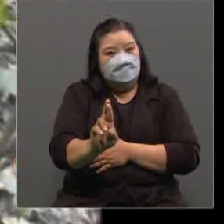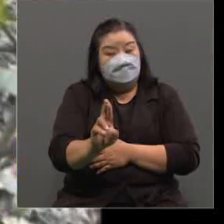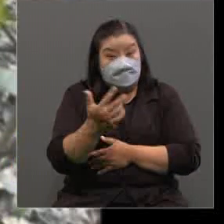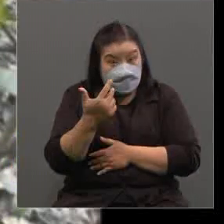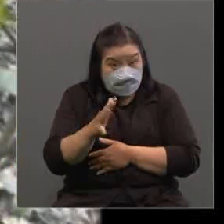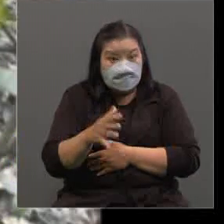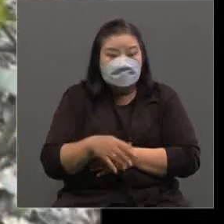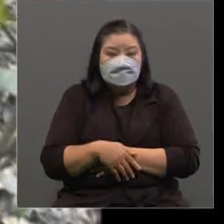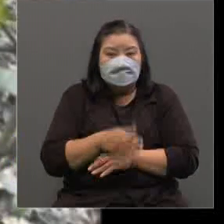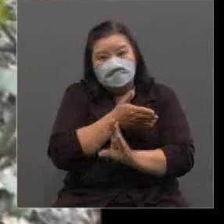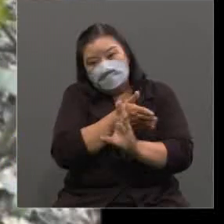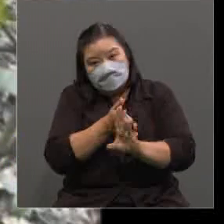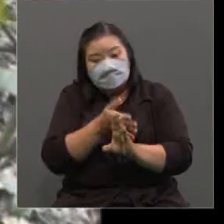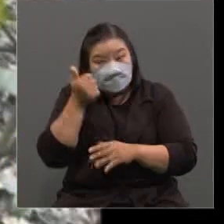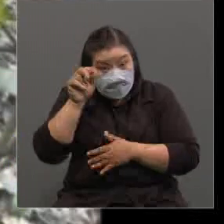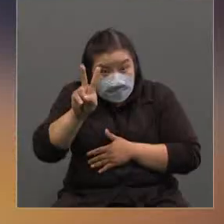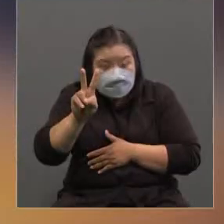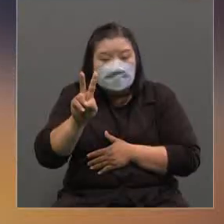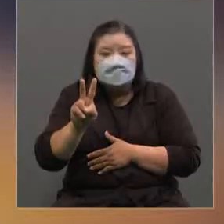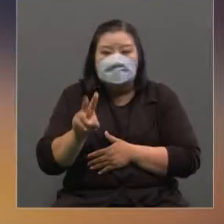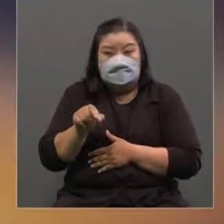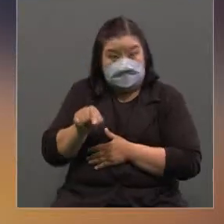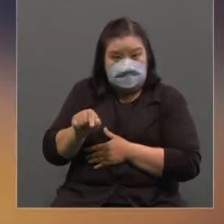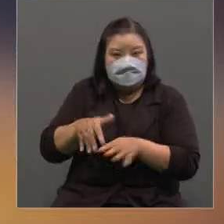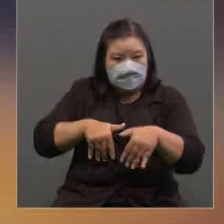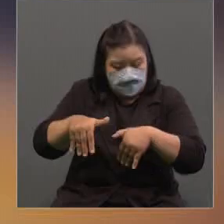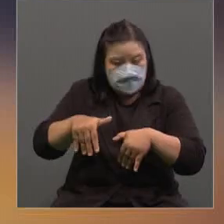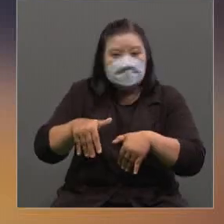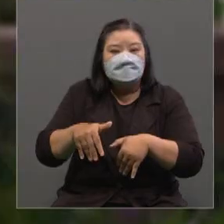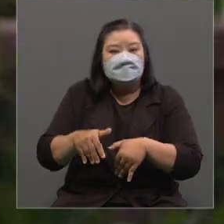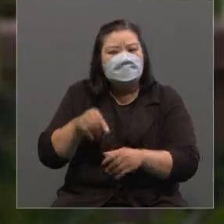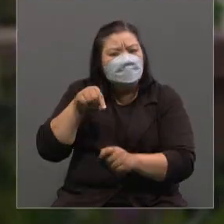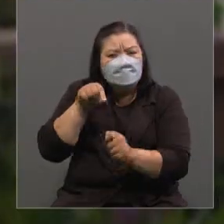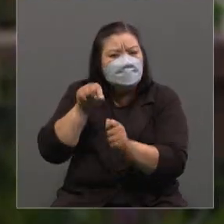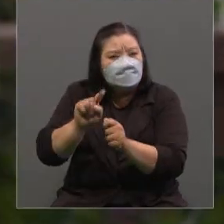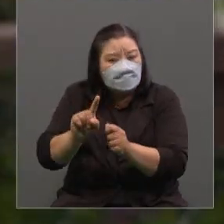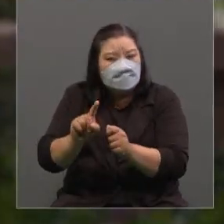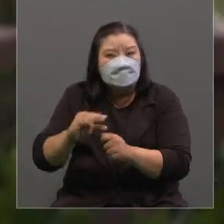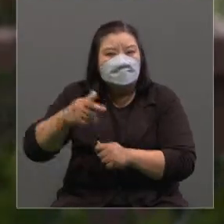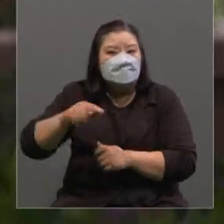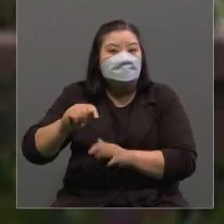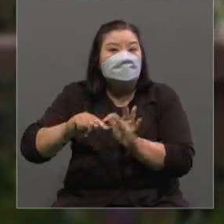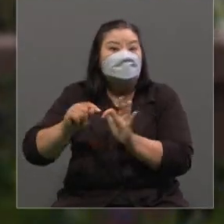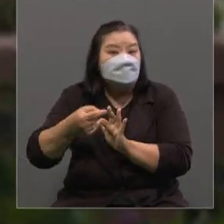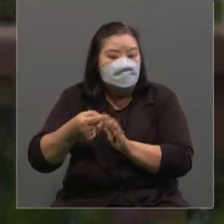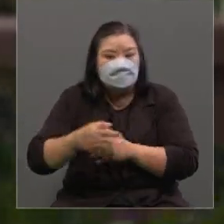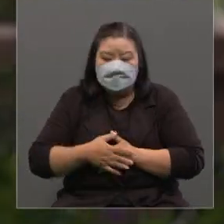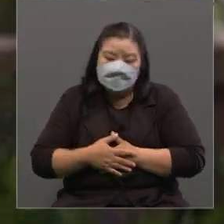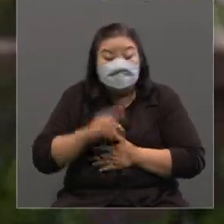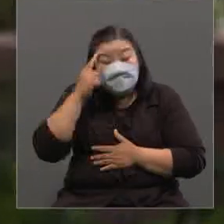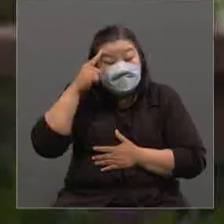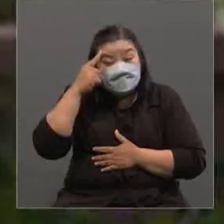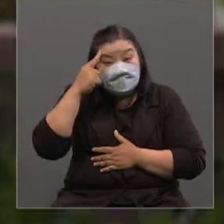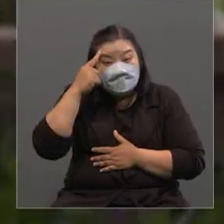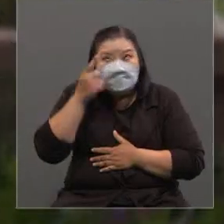2วันที่ผ่านมานี่เองคุณผู้ชมเพิ่งจะมีชาวบ้านในตำบลโป่งตาลองเนี่ยออกไปแหย่ไข่มดแดงแล้วไปเจอกระเทียมก็เลย